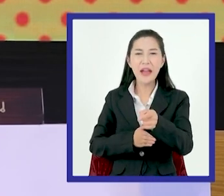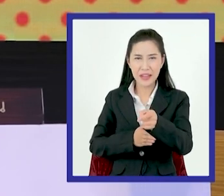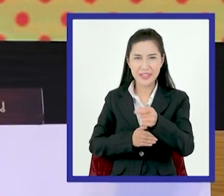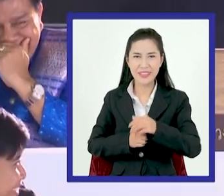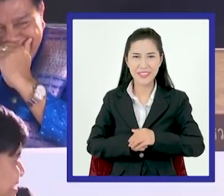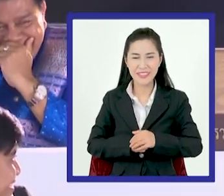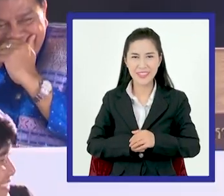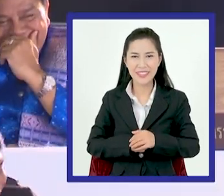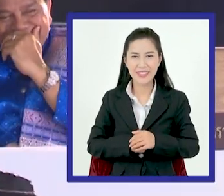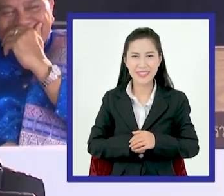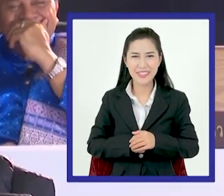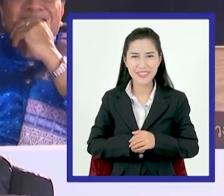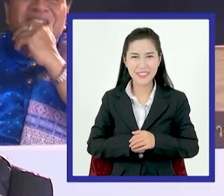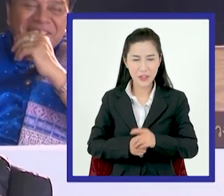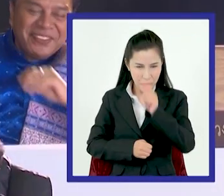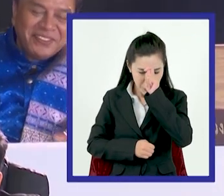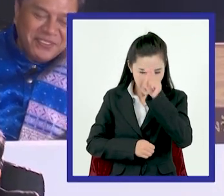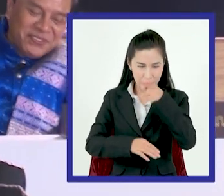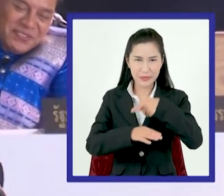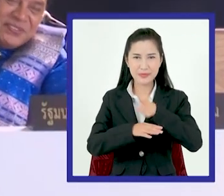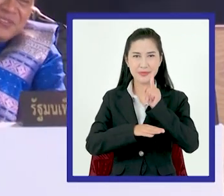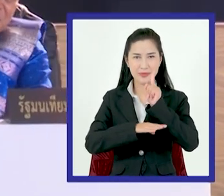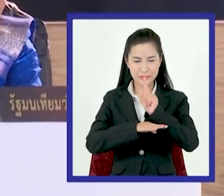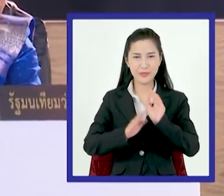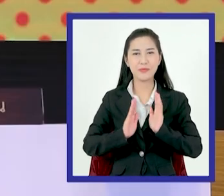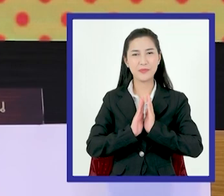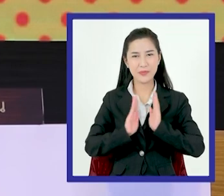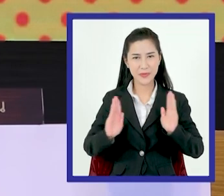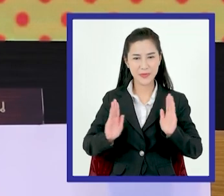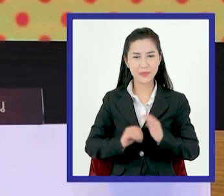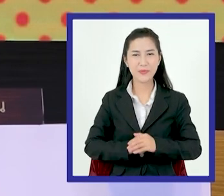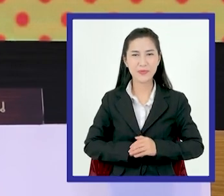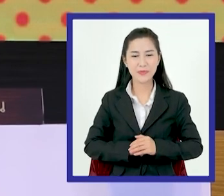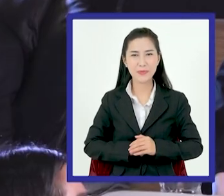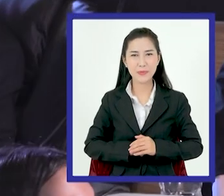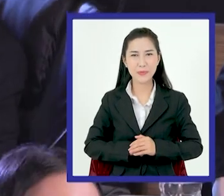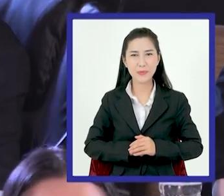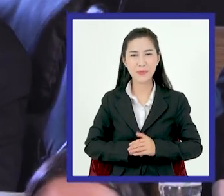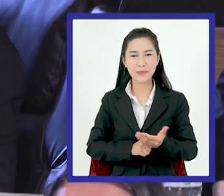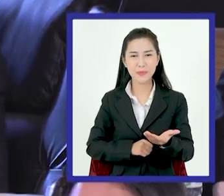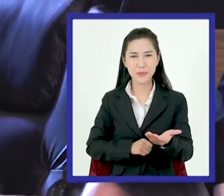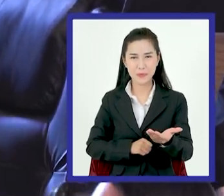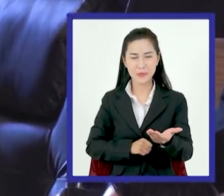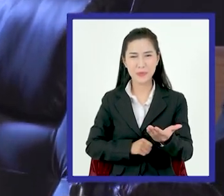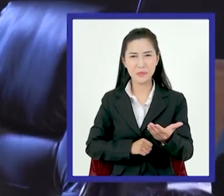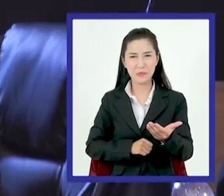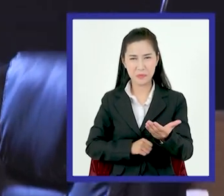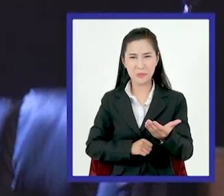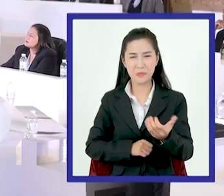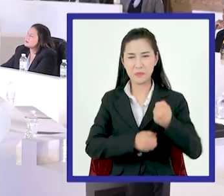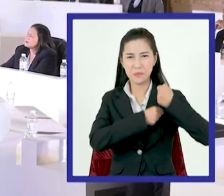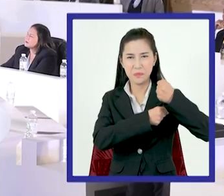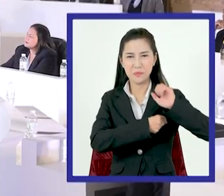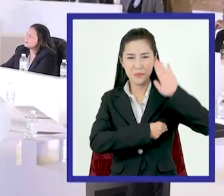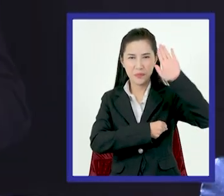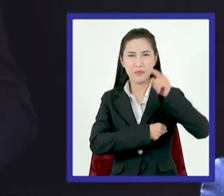ญ่ด้วยความเคารพครับท่านประธานครับ ขอบคุณครับท่านเสน่ห์ประท้วงนะครับเชิญครับ ฐ